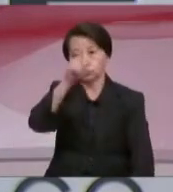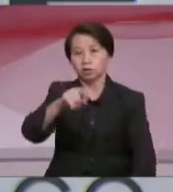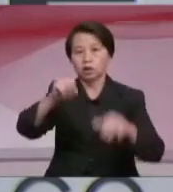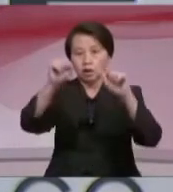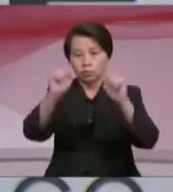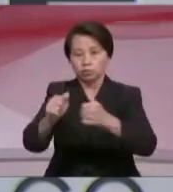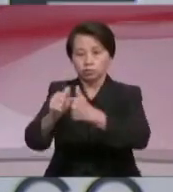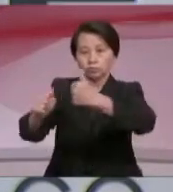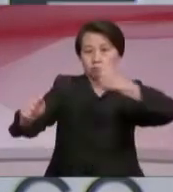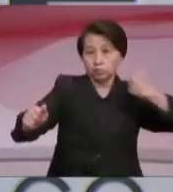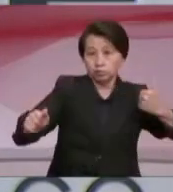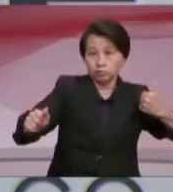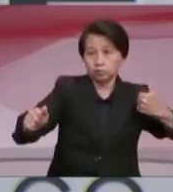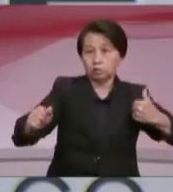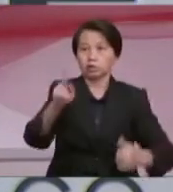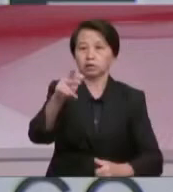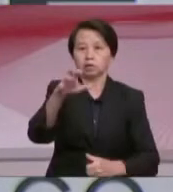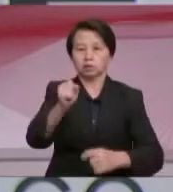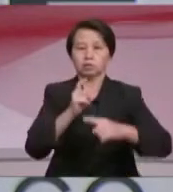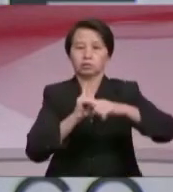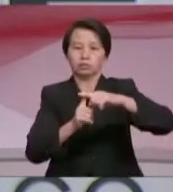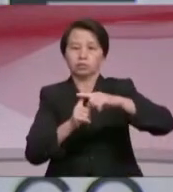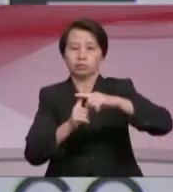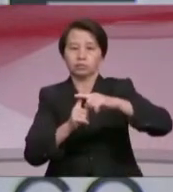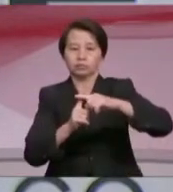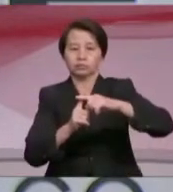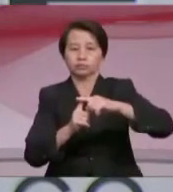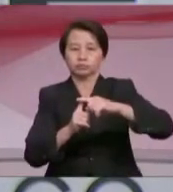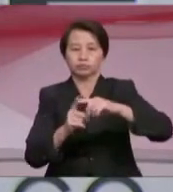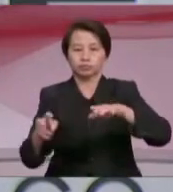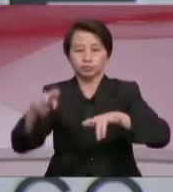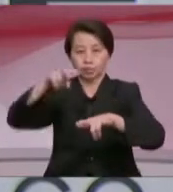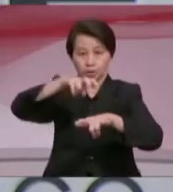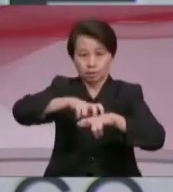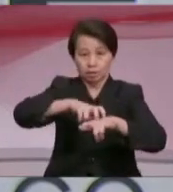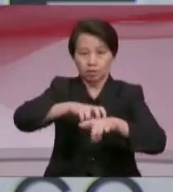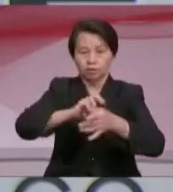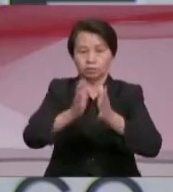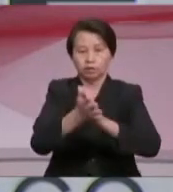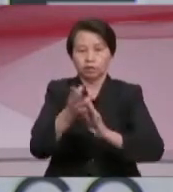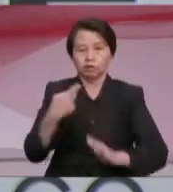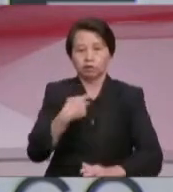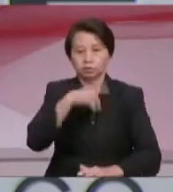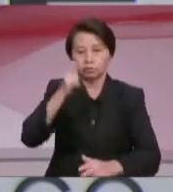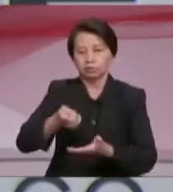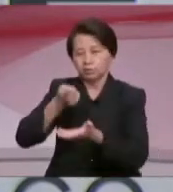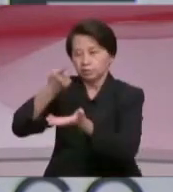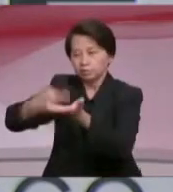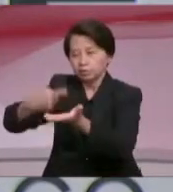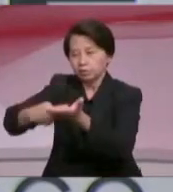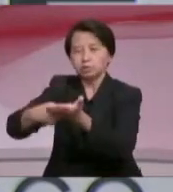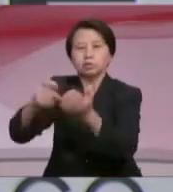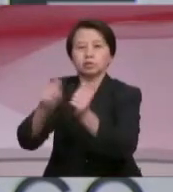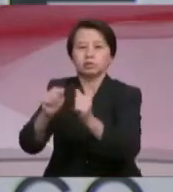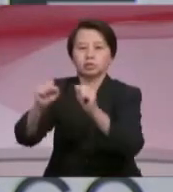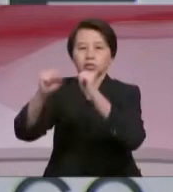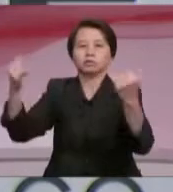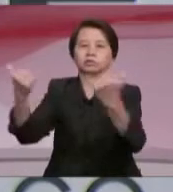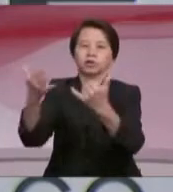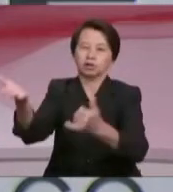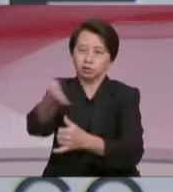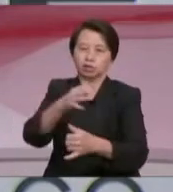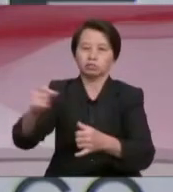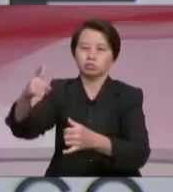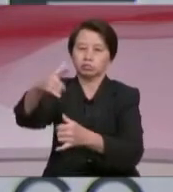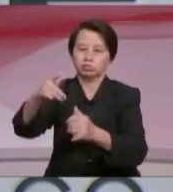boleh mencegah kes-kes yang positif menaiki pesawat. Jadi kita kena berbincang dengan pesawat,